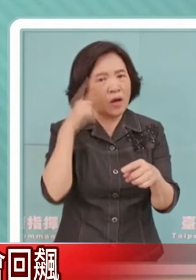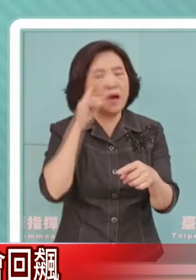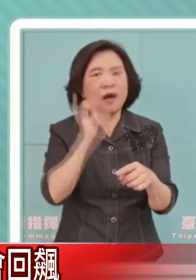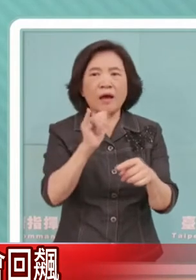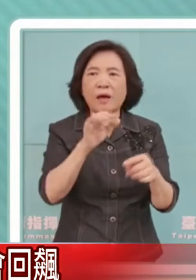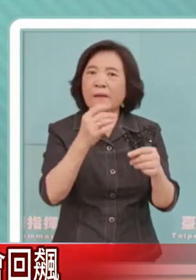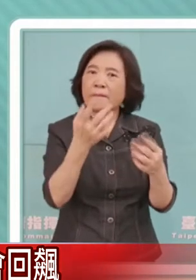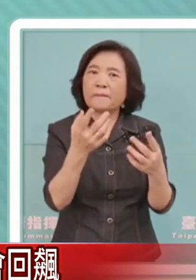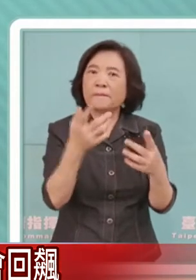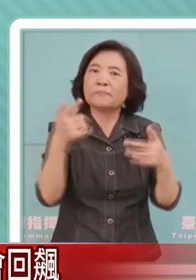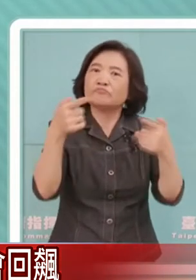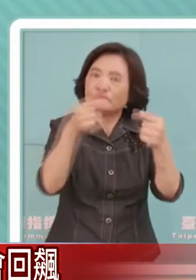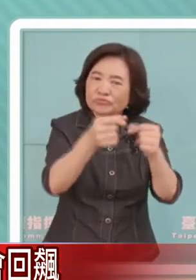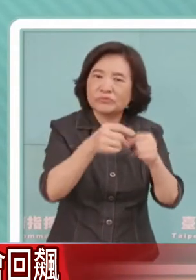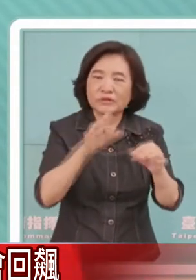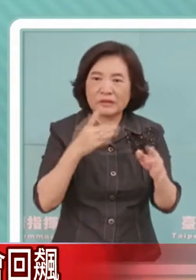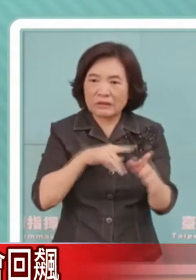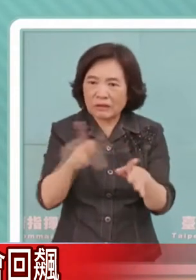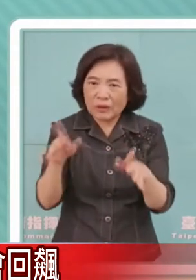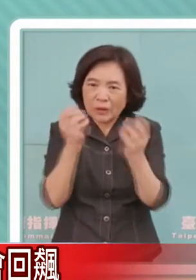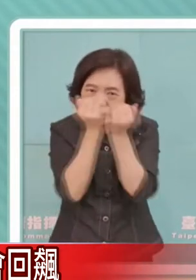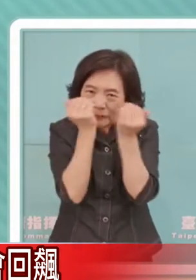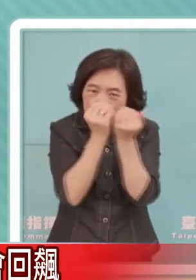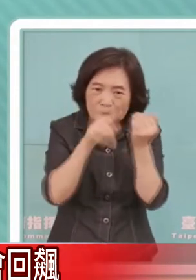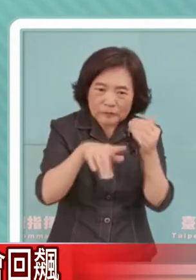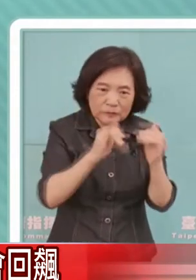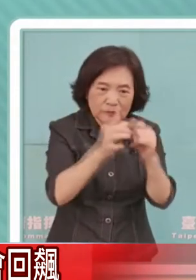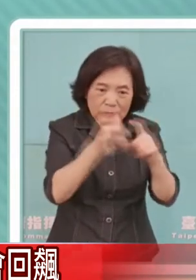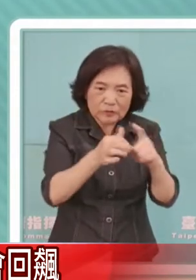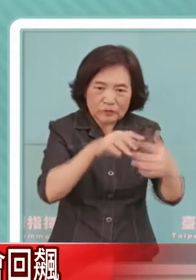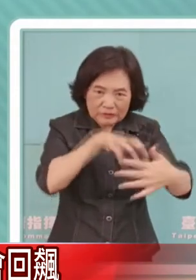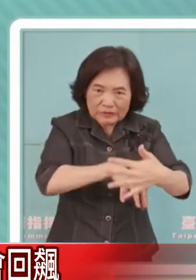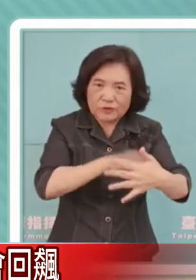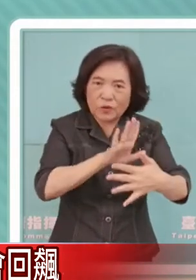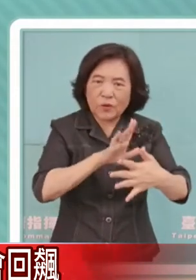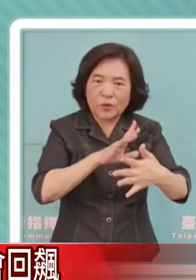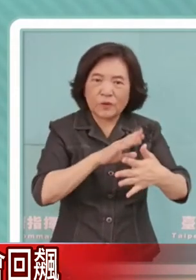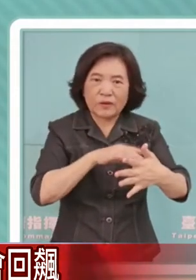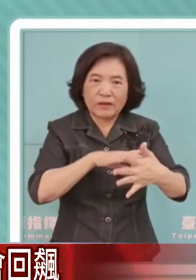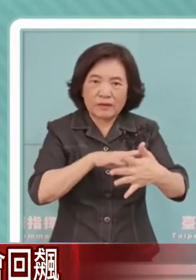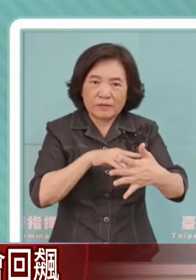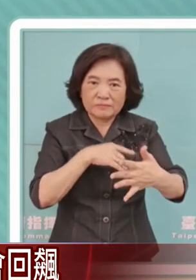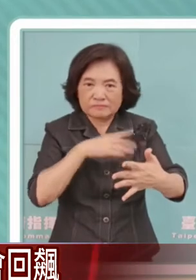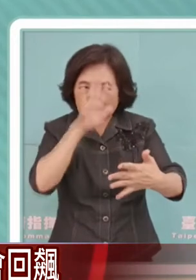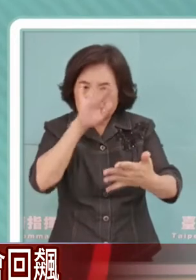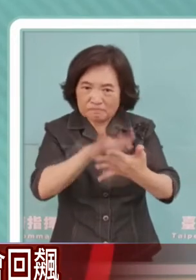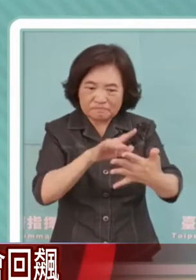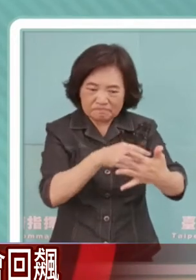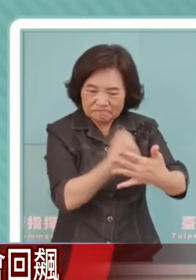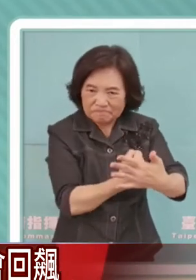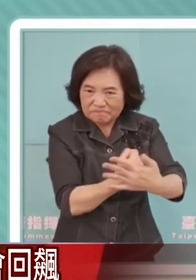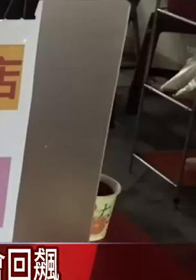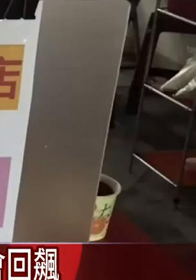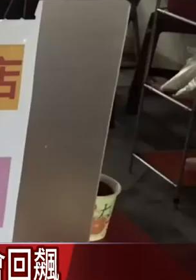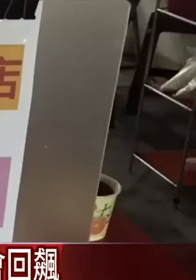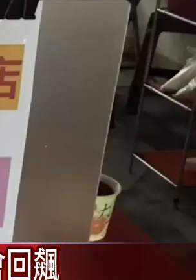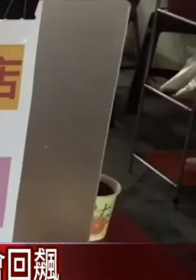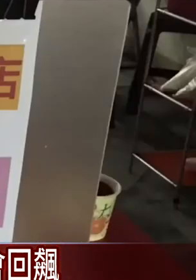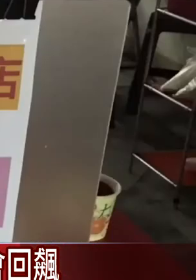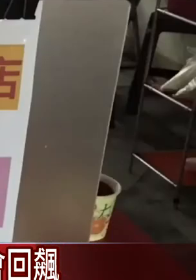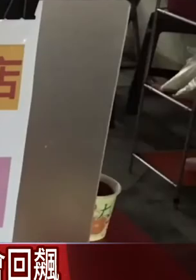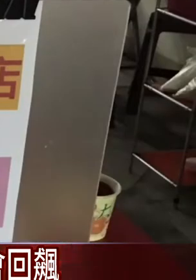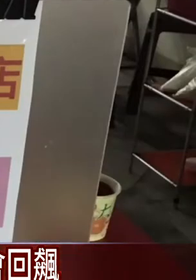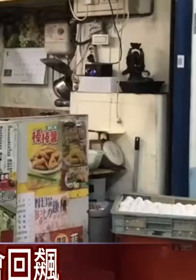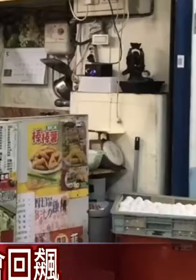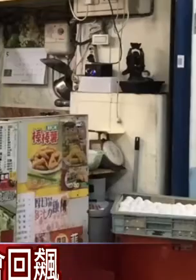区很多潜藏的感染源。那当然是这样的，如果一放开，你知道我认为会再